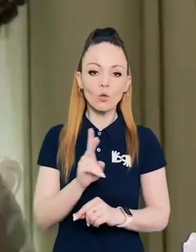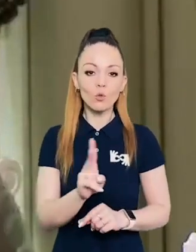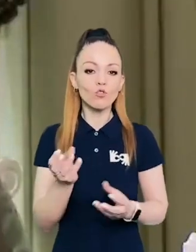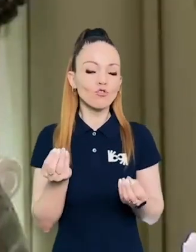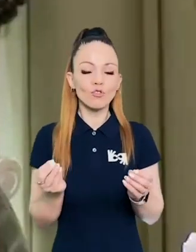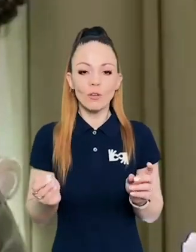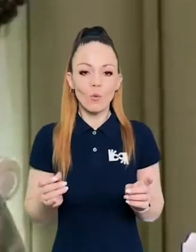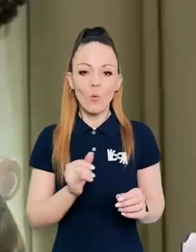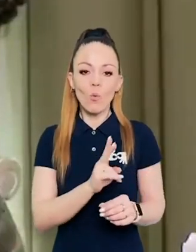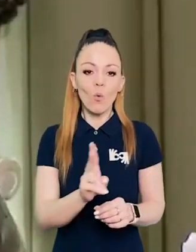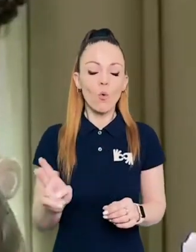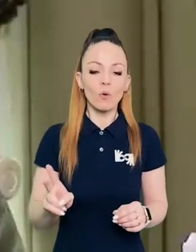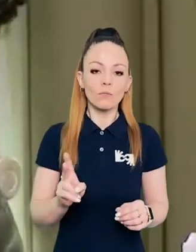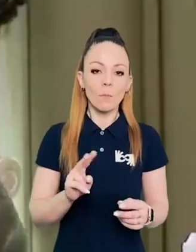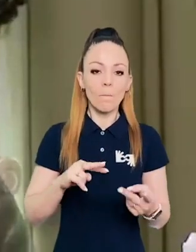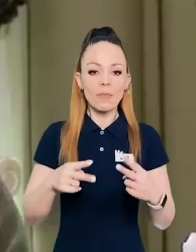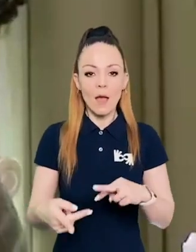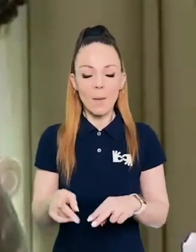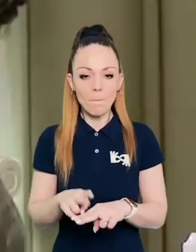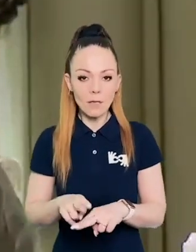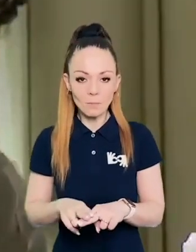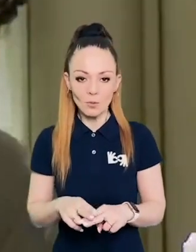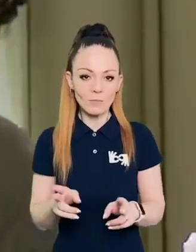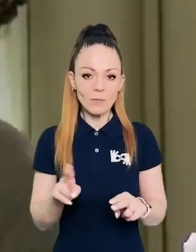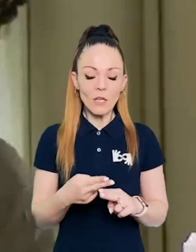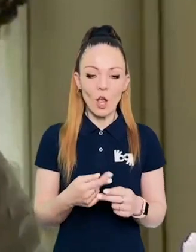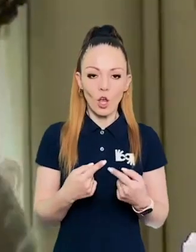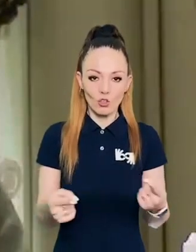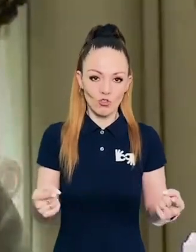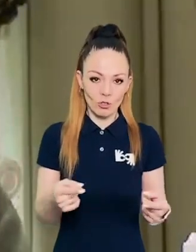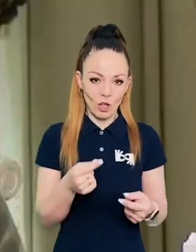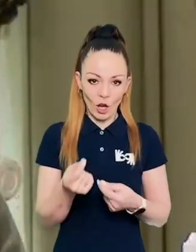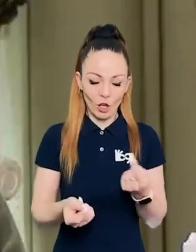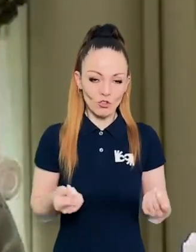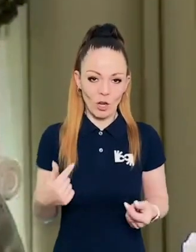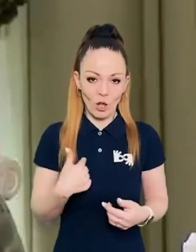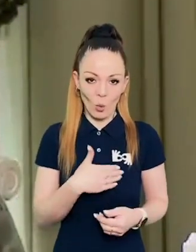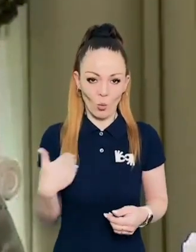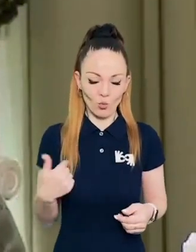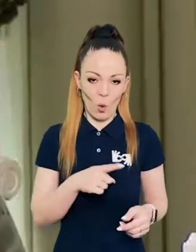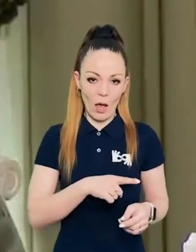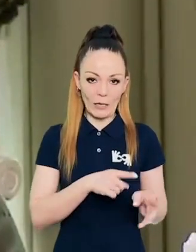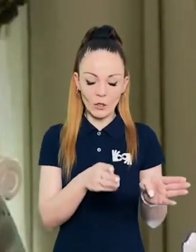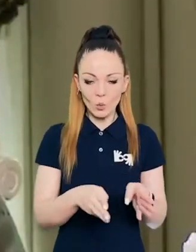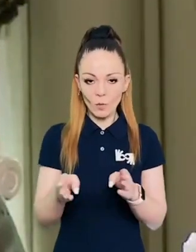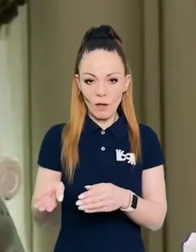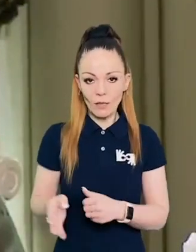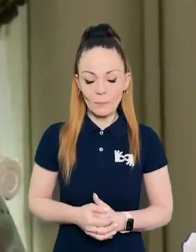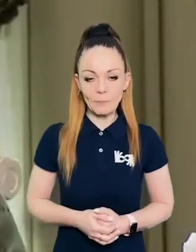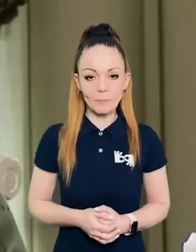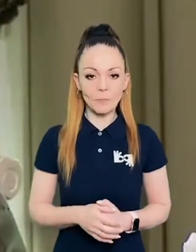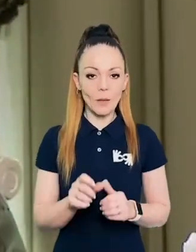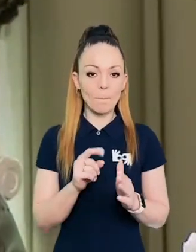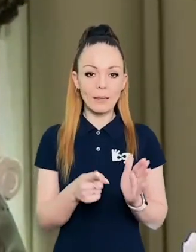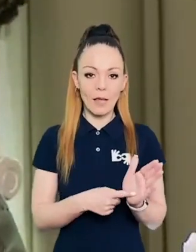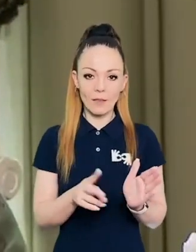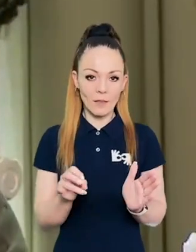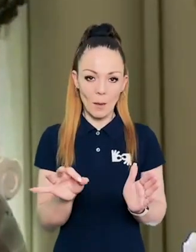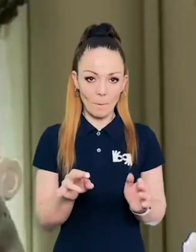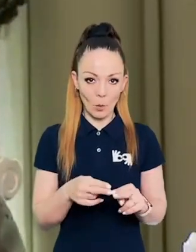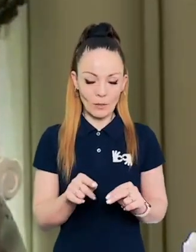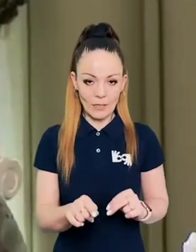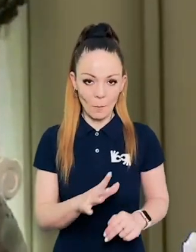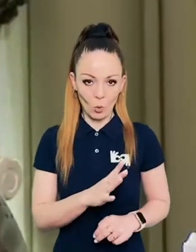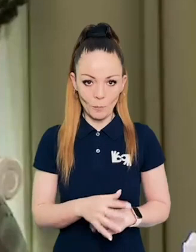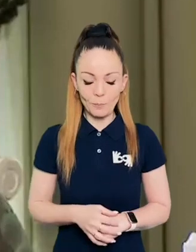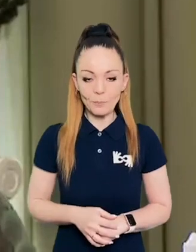поїхав, хтось ще, у кого хтось міняє паспорт. Це інші речі, я не хочу їх характеризувати. Питання не